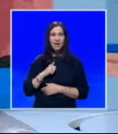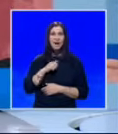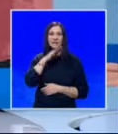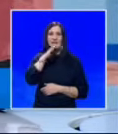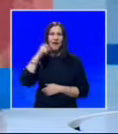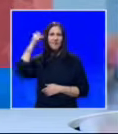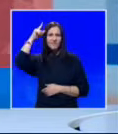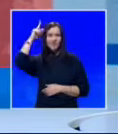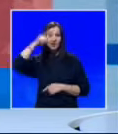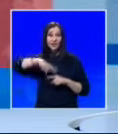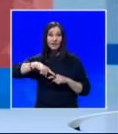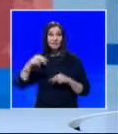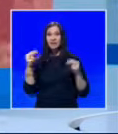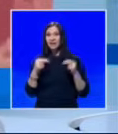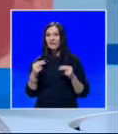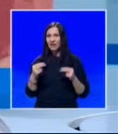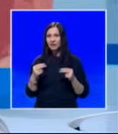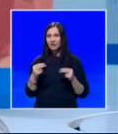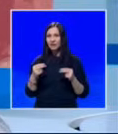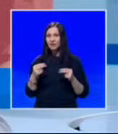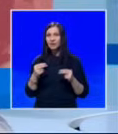Висш съдебен съвет